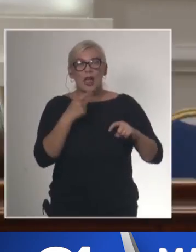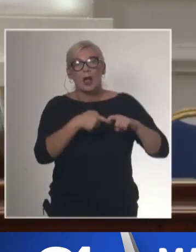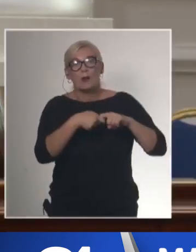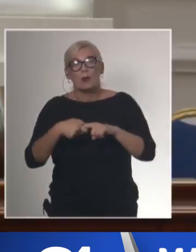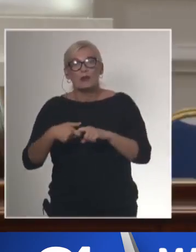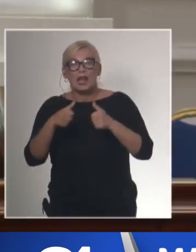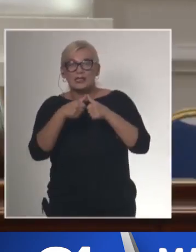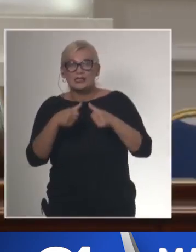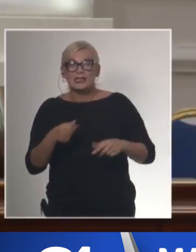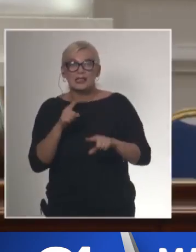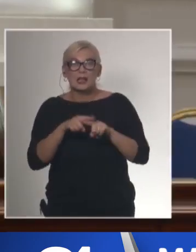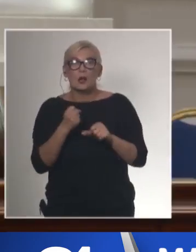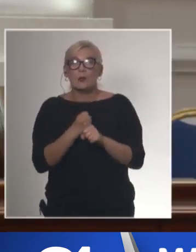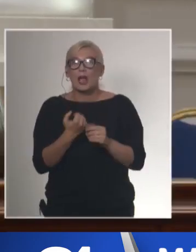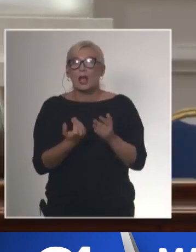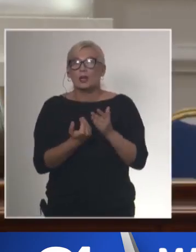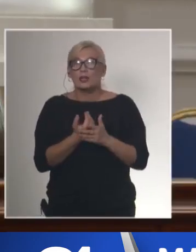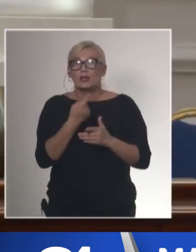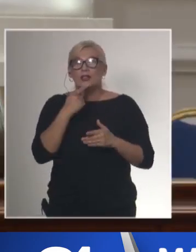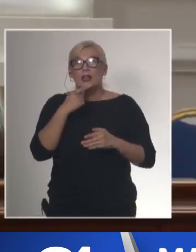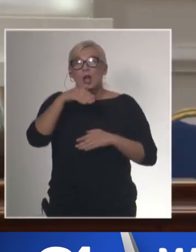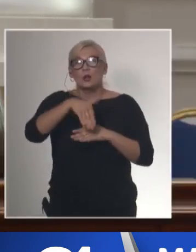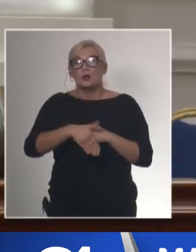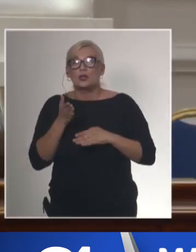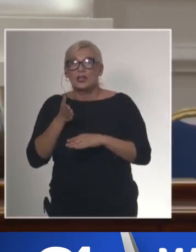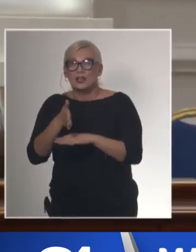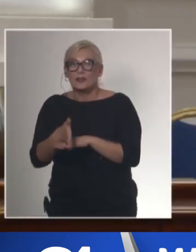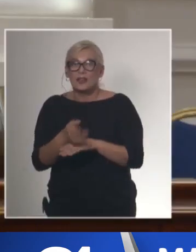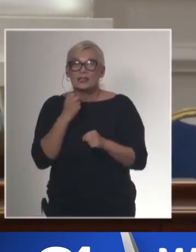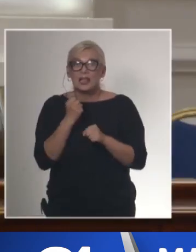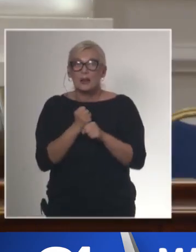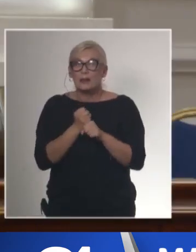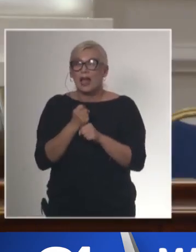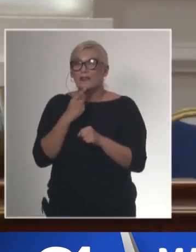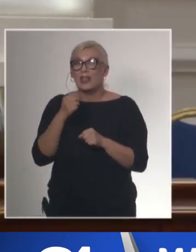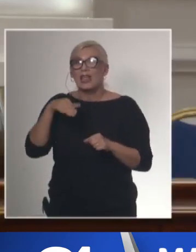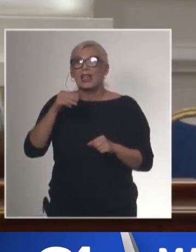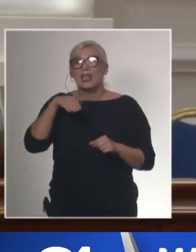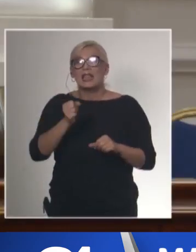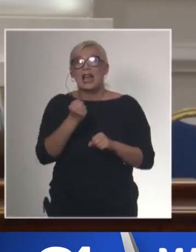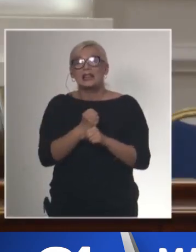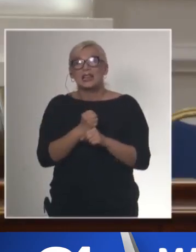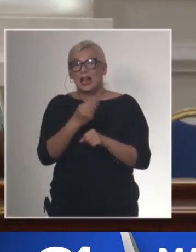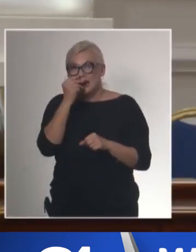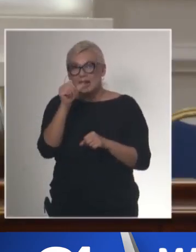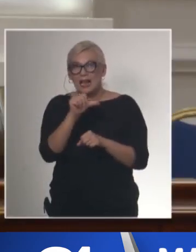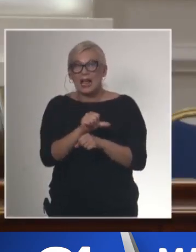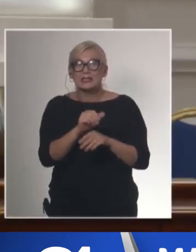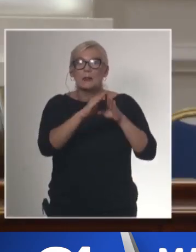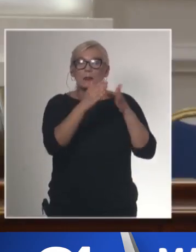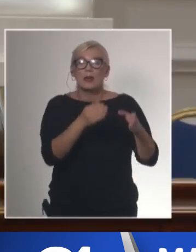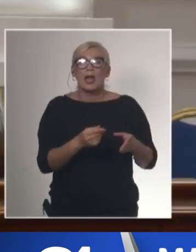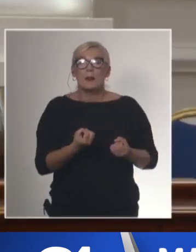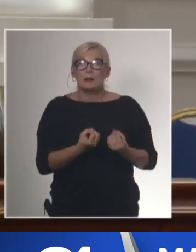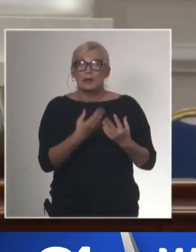Грција го создава новиот јужен влез и обезбедува пристап до трансјадранскиот гасовод, до терминалите за течен природен газ и